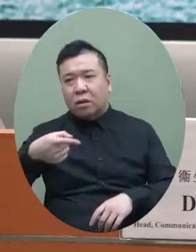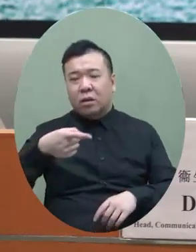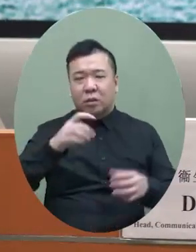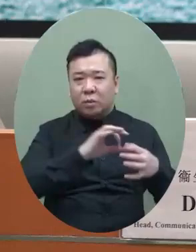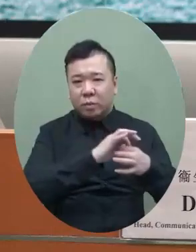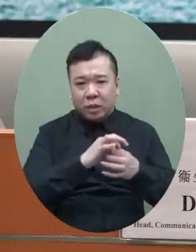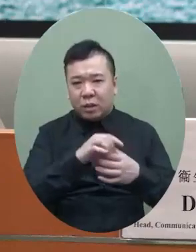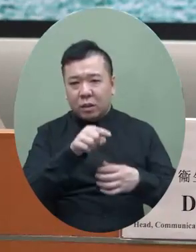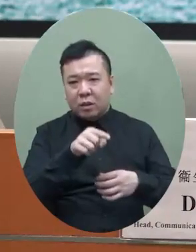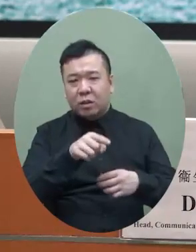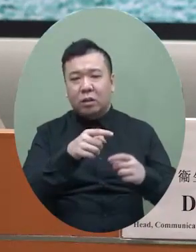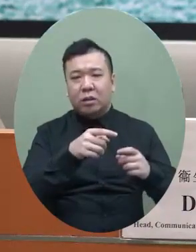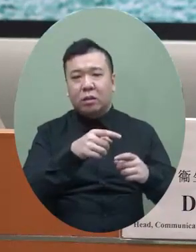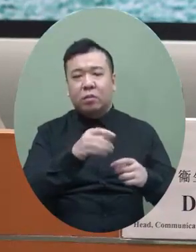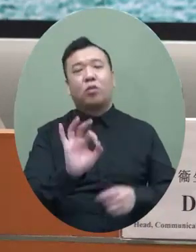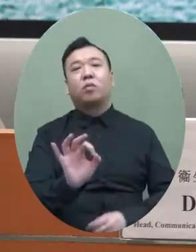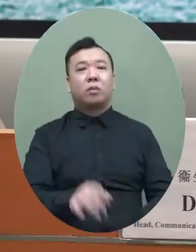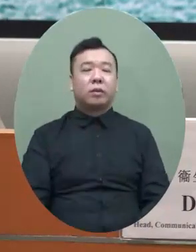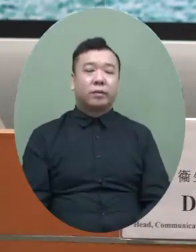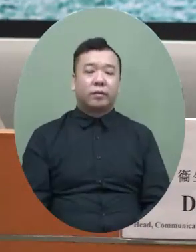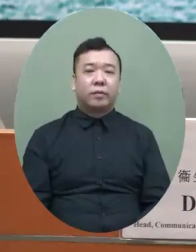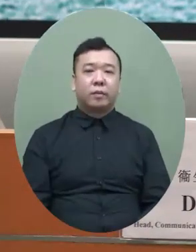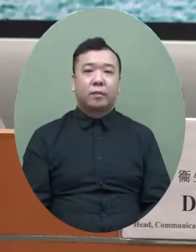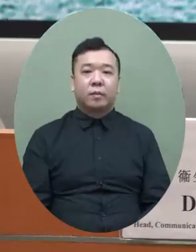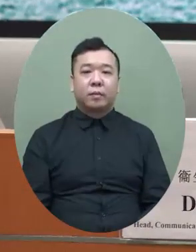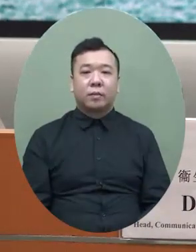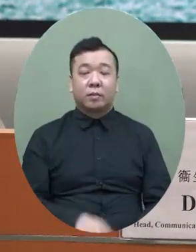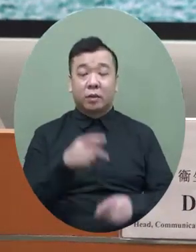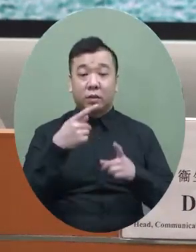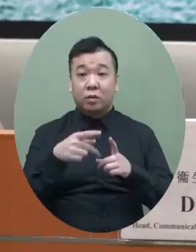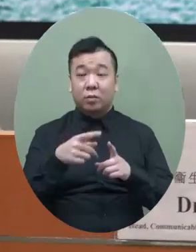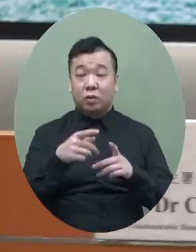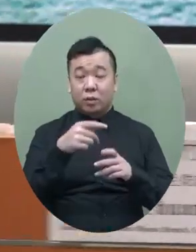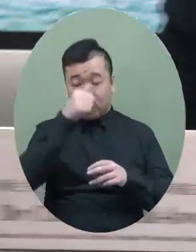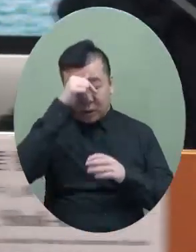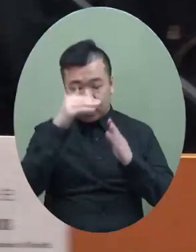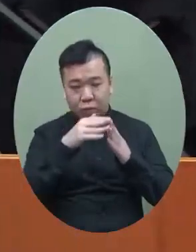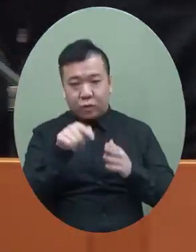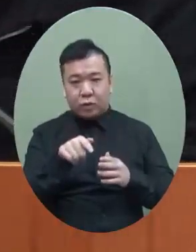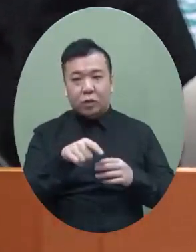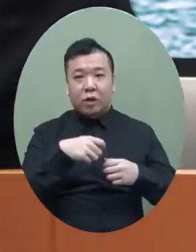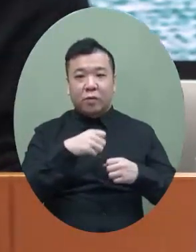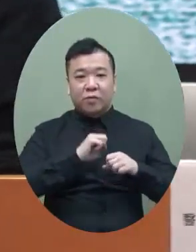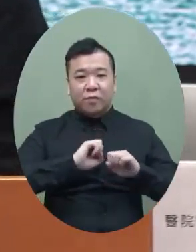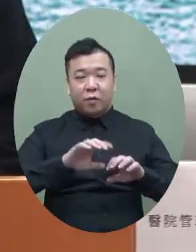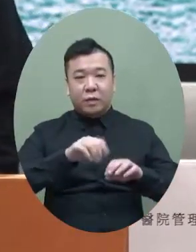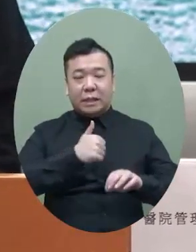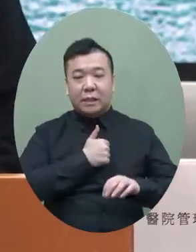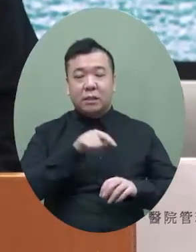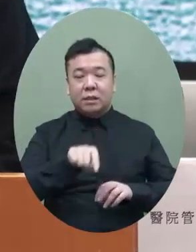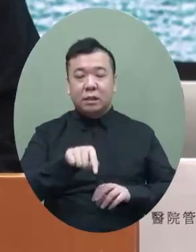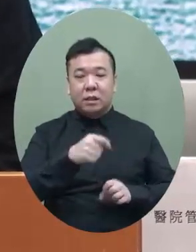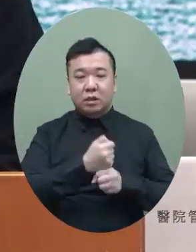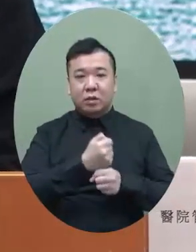相關嘅喺嗰頭嘅個案。 至於屯門醫院嗰位放射師咧，咁佢主要工作咧都